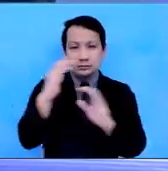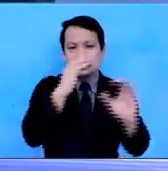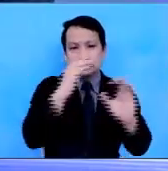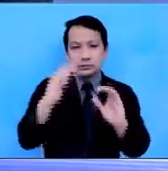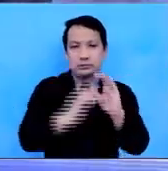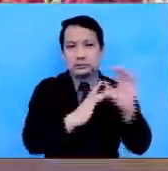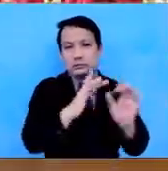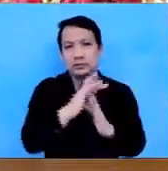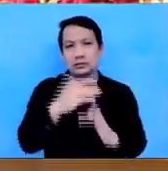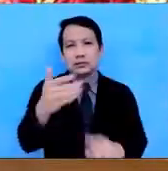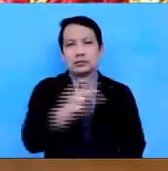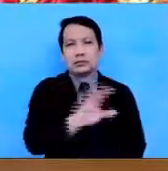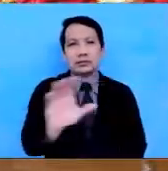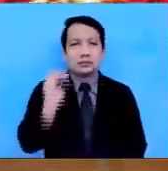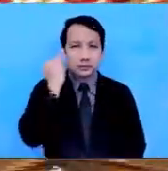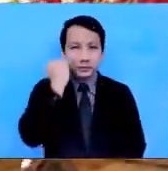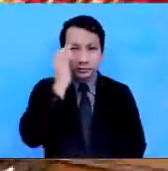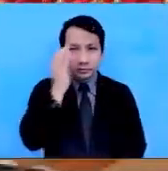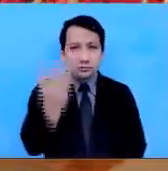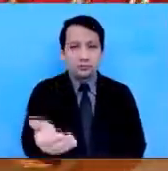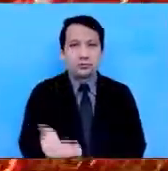Cosico.